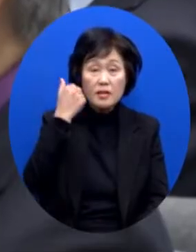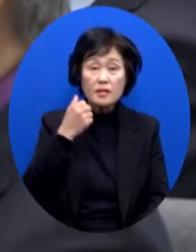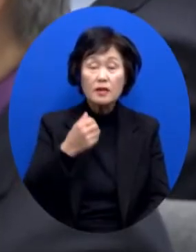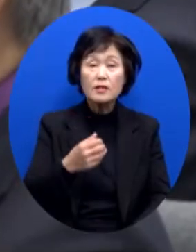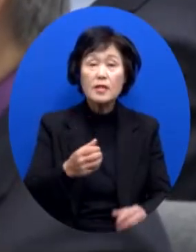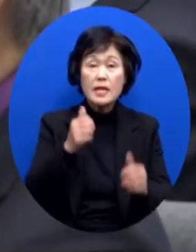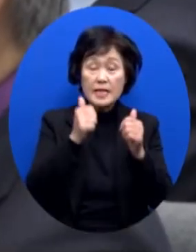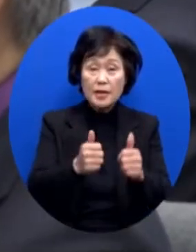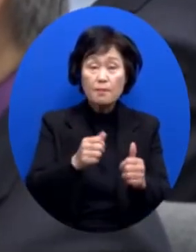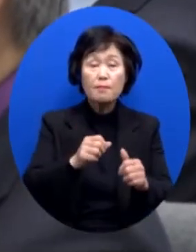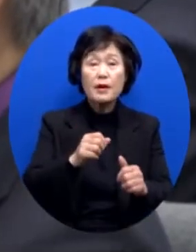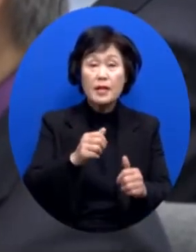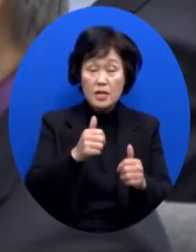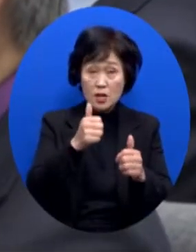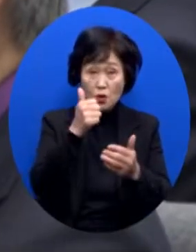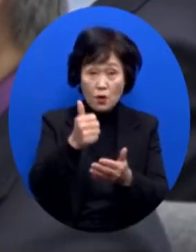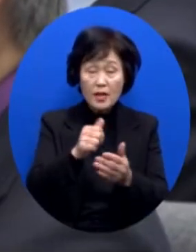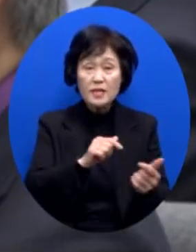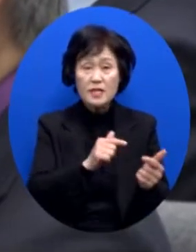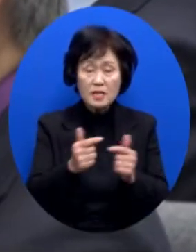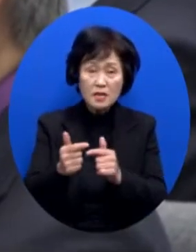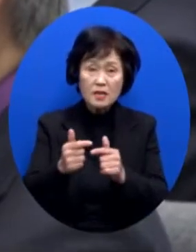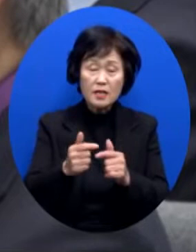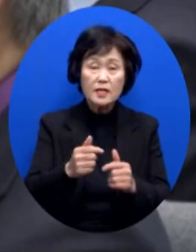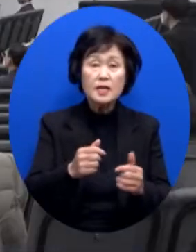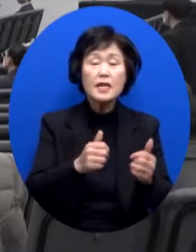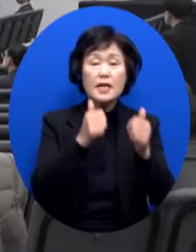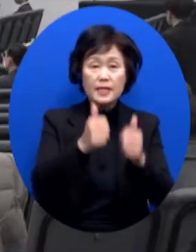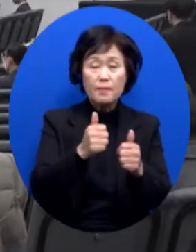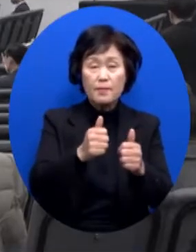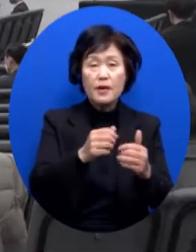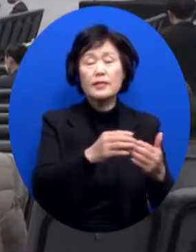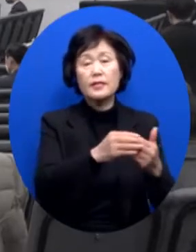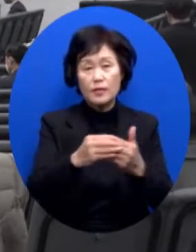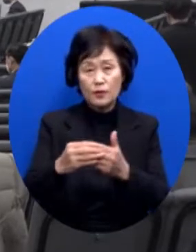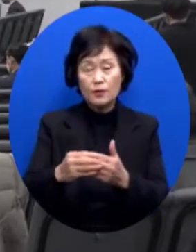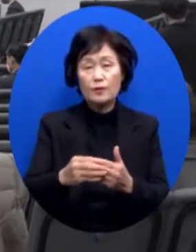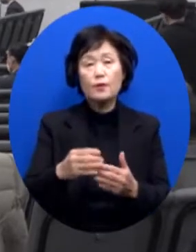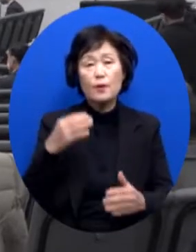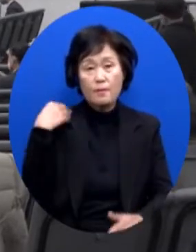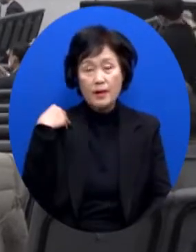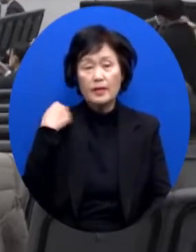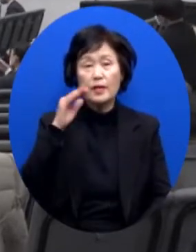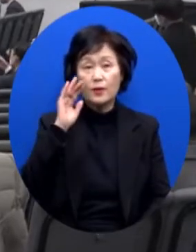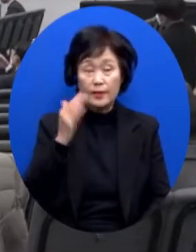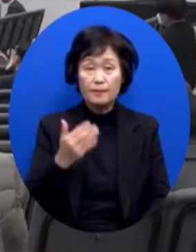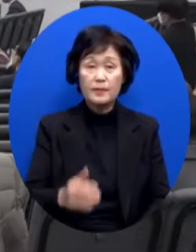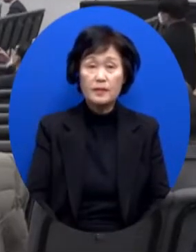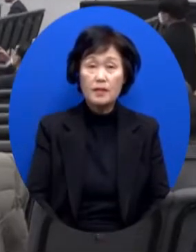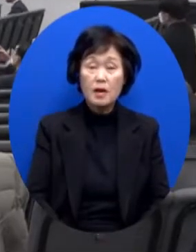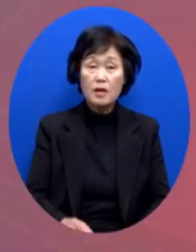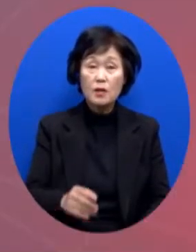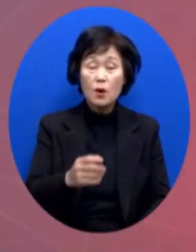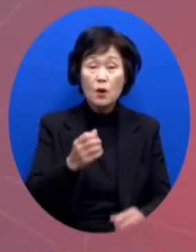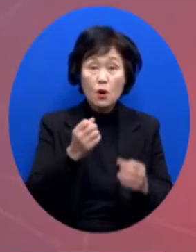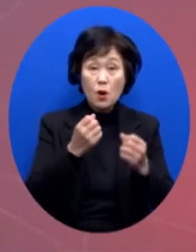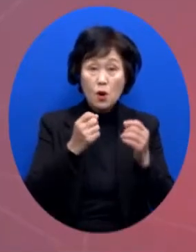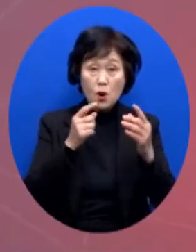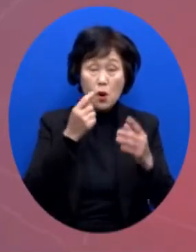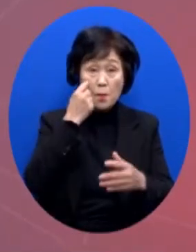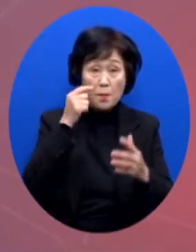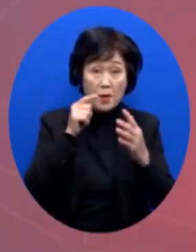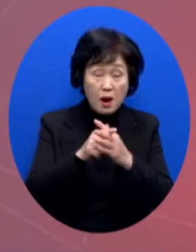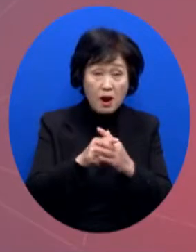등 기독교 법조인들이 소송을 이끌게 됩니다 기독 싸게 투명성 제고를 위한 자정